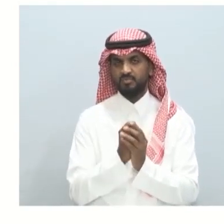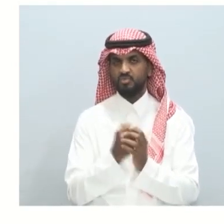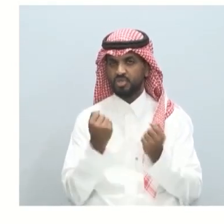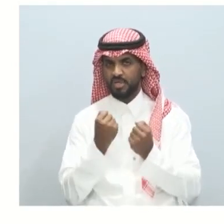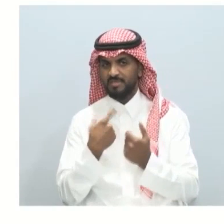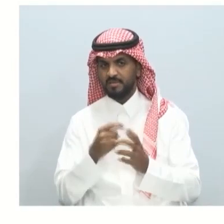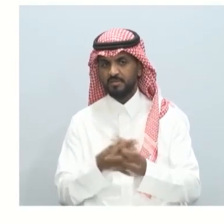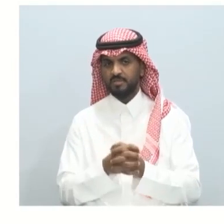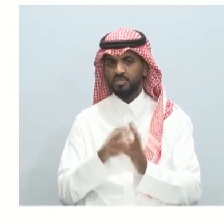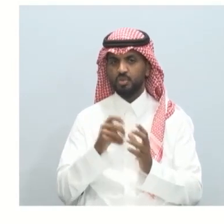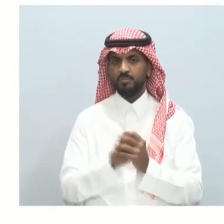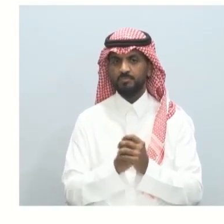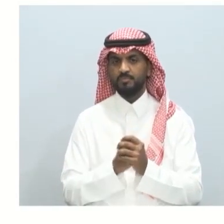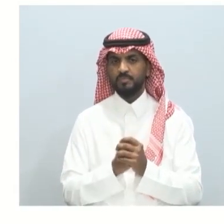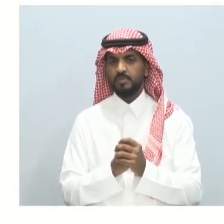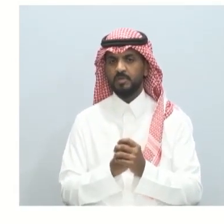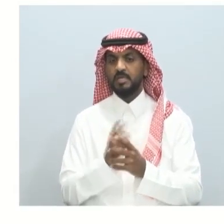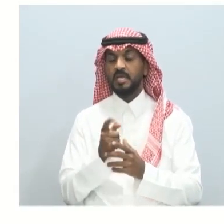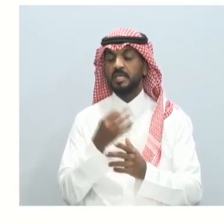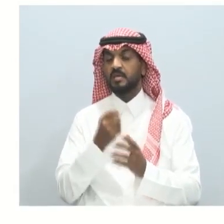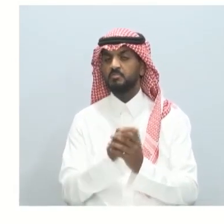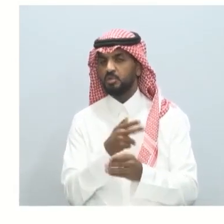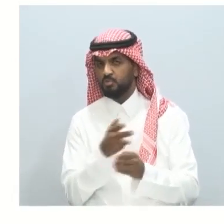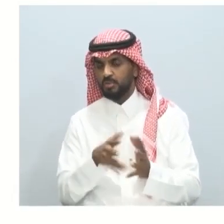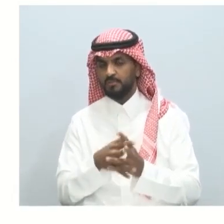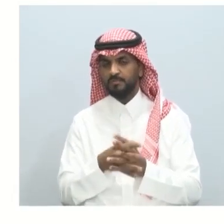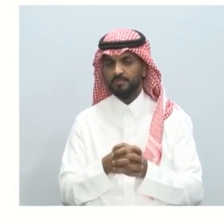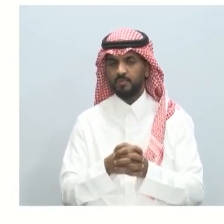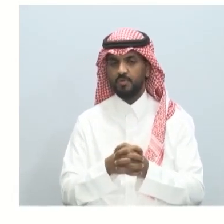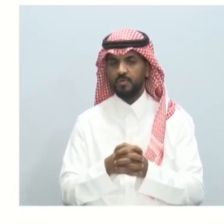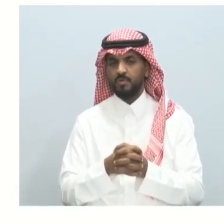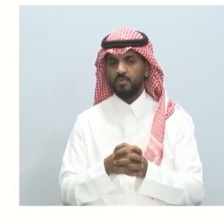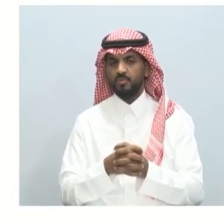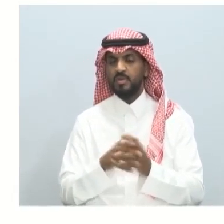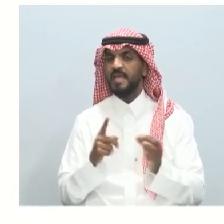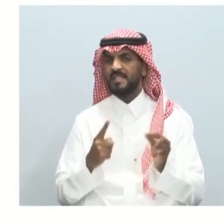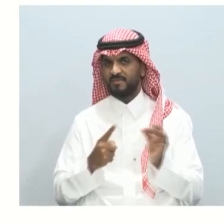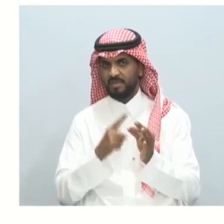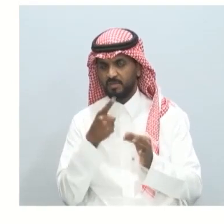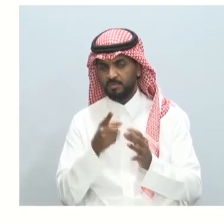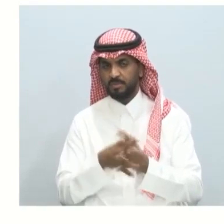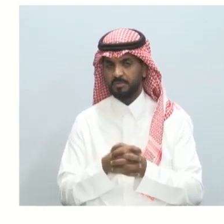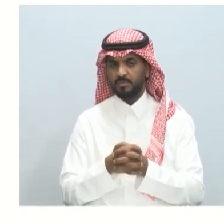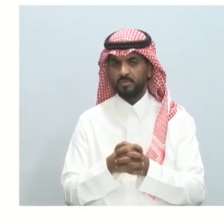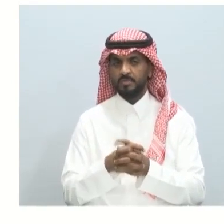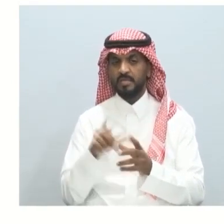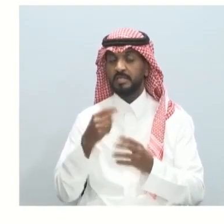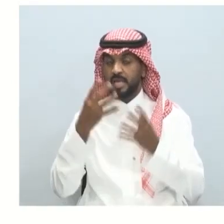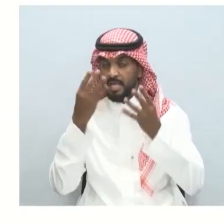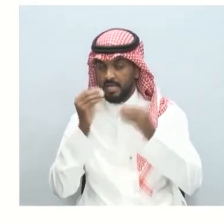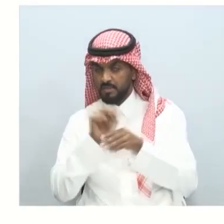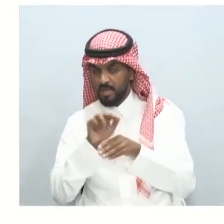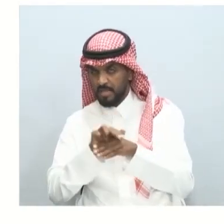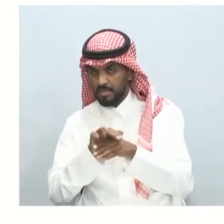وسنجيب نحن عليه ما الفكره انك تقرا بشكل مختلف وفقا لغرض واذا ما كانت هناك